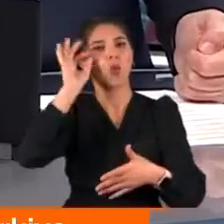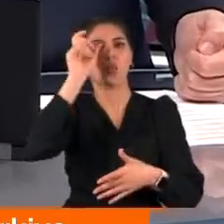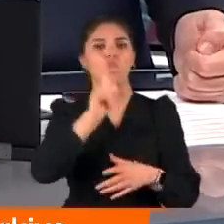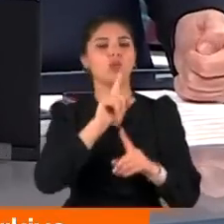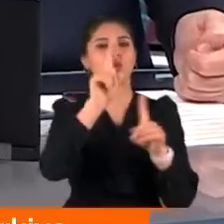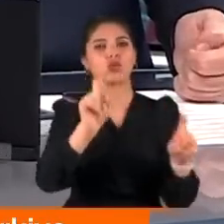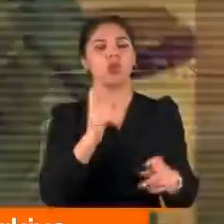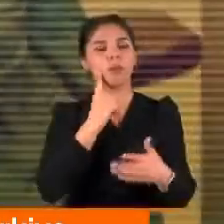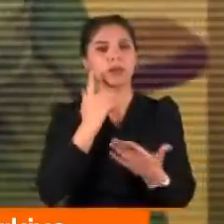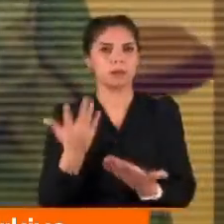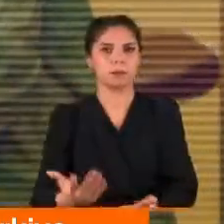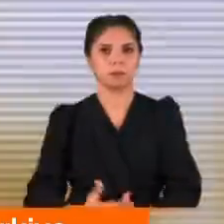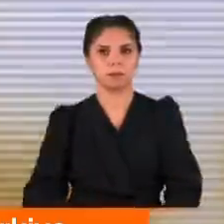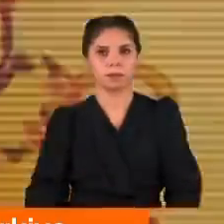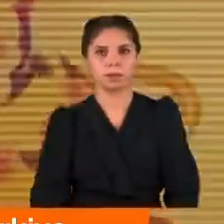sordu.